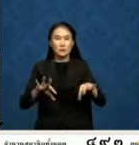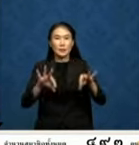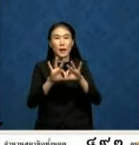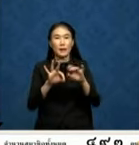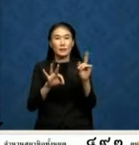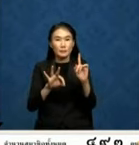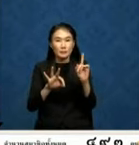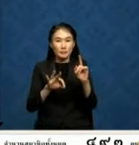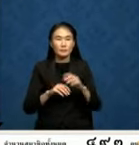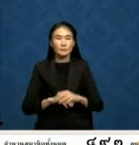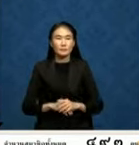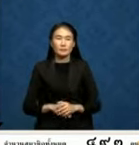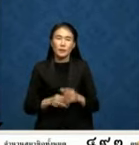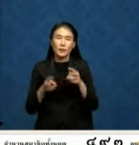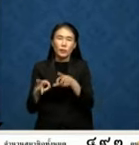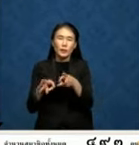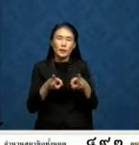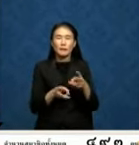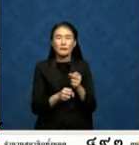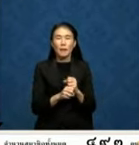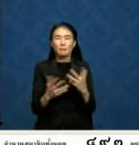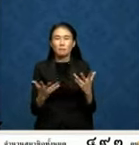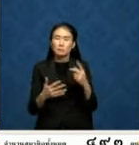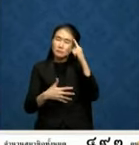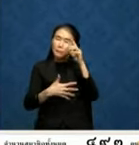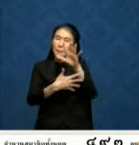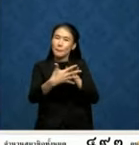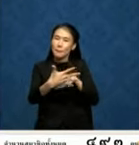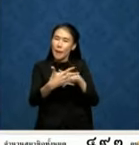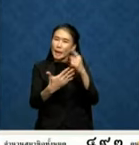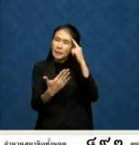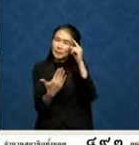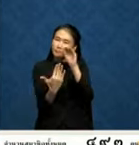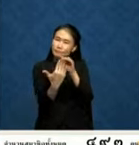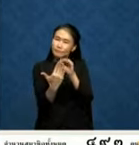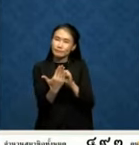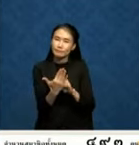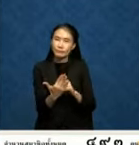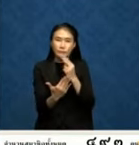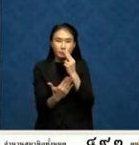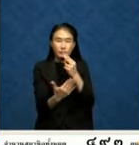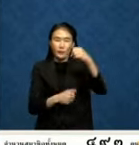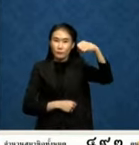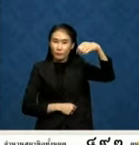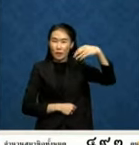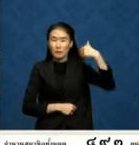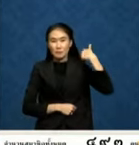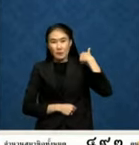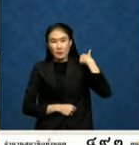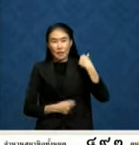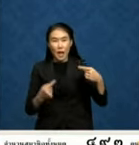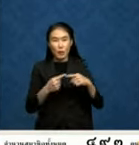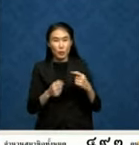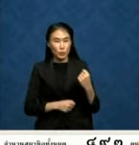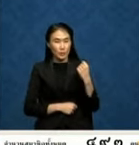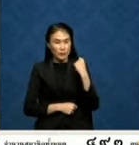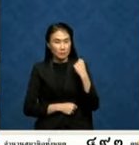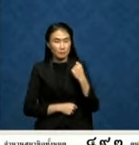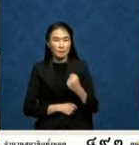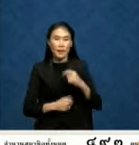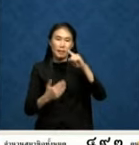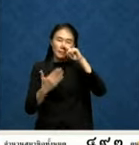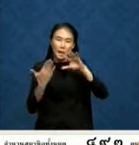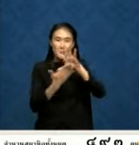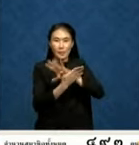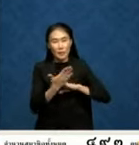ครับก็คือว่าเราจะทำยังไงที่จะมีการวางแผนนะครับของการที่จะผลิตไฟฟ้าให้เกิดความมั่นคงนะครับกับประเทศ